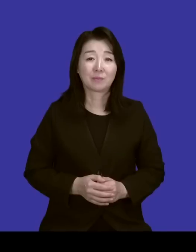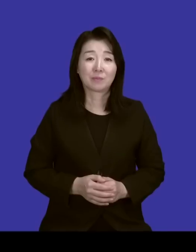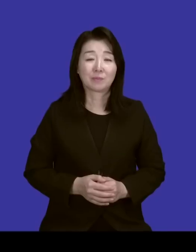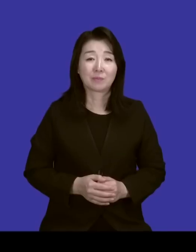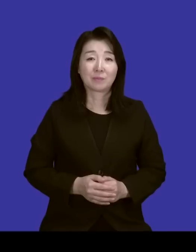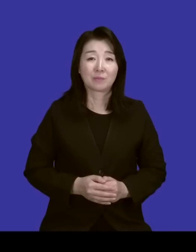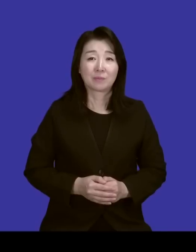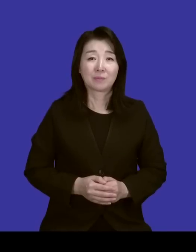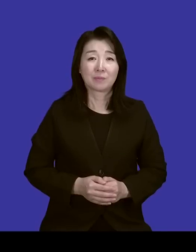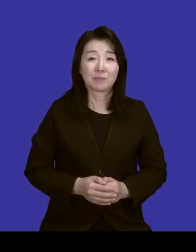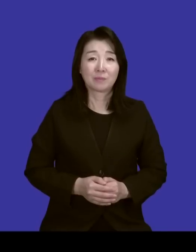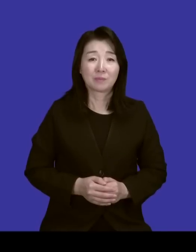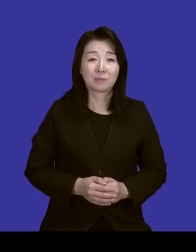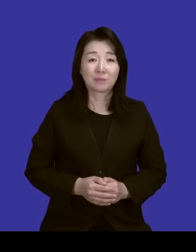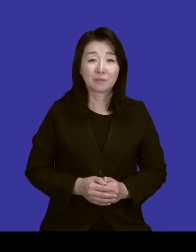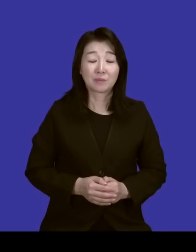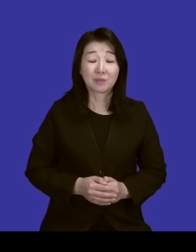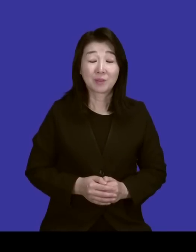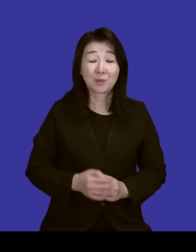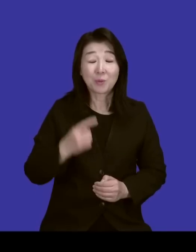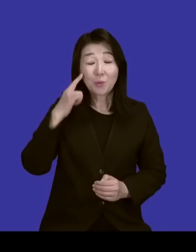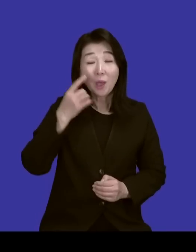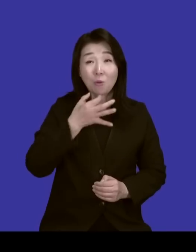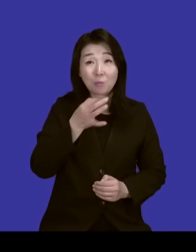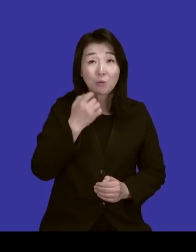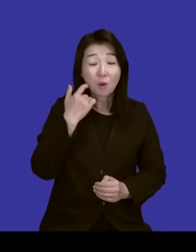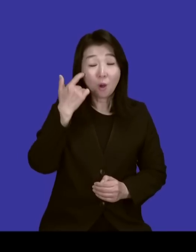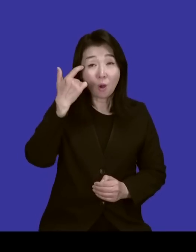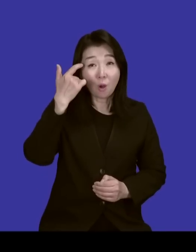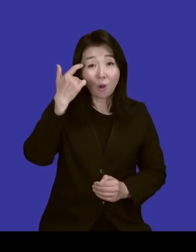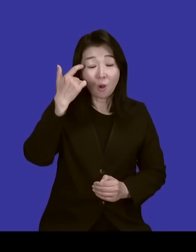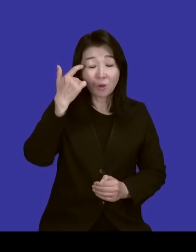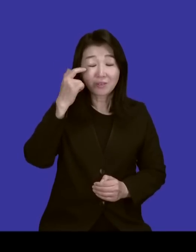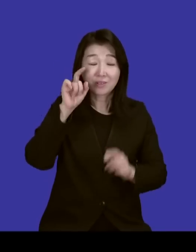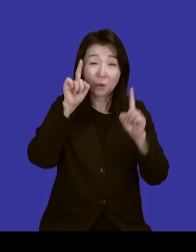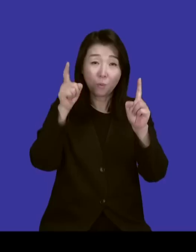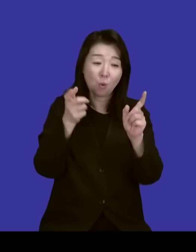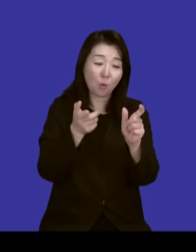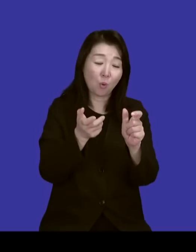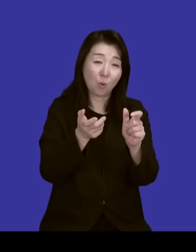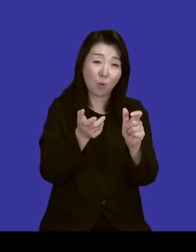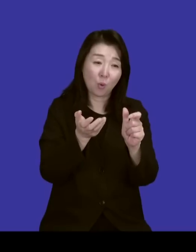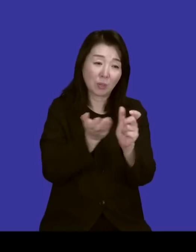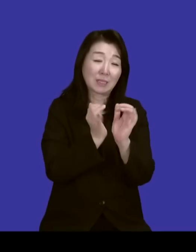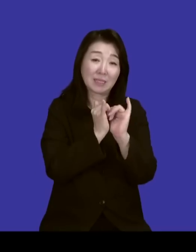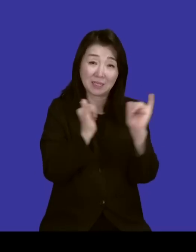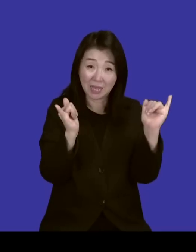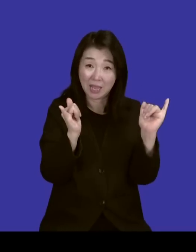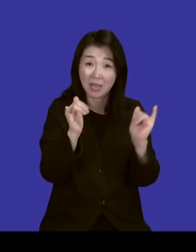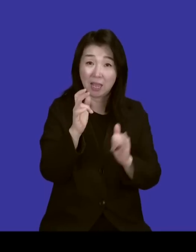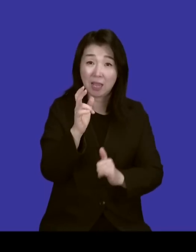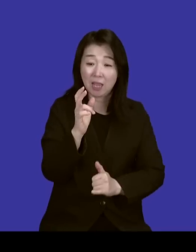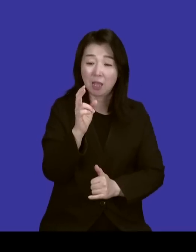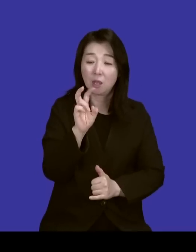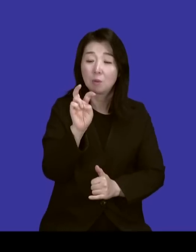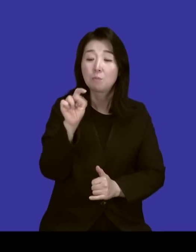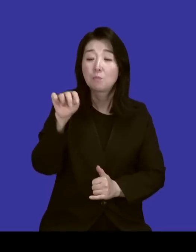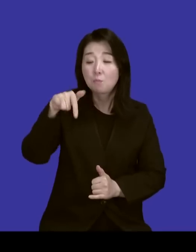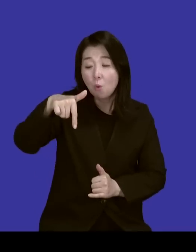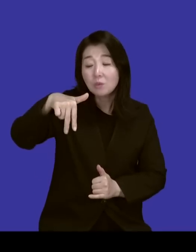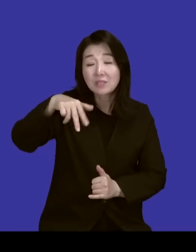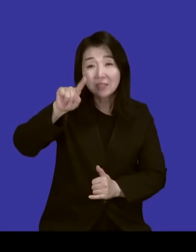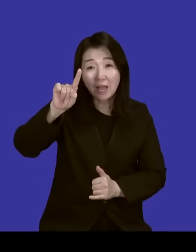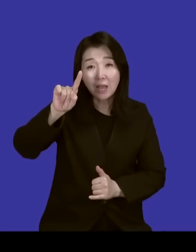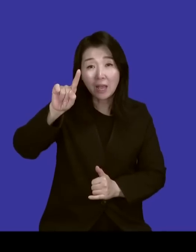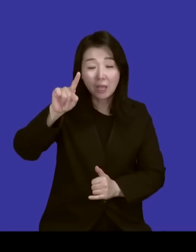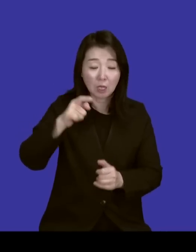그 목자라고 그러는데 예. 소그룹의 리더를 목자 그 목자들을